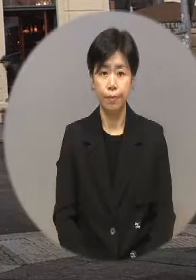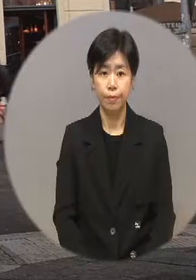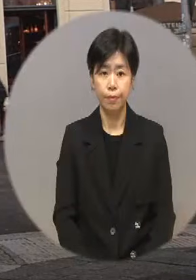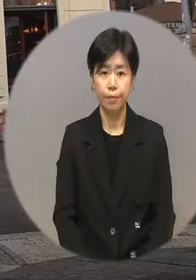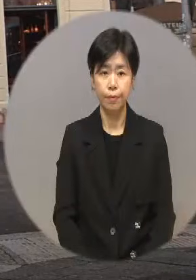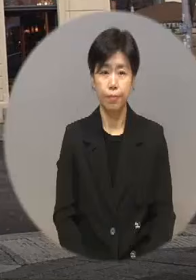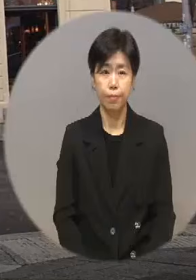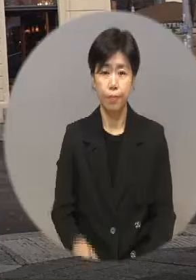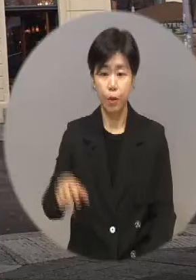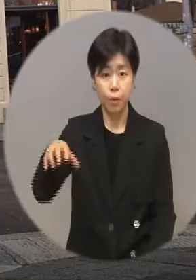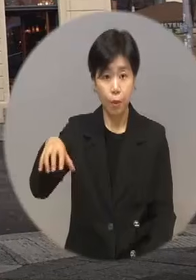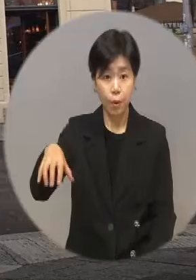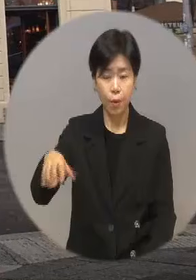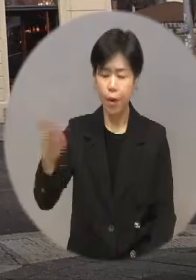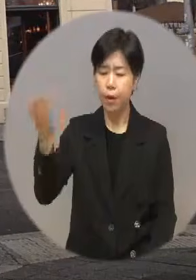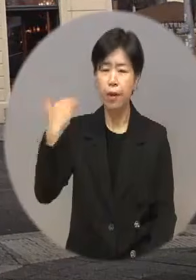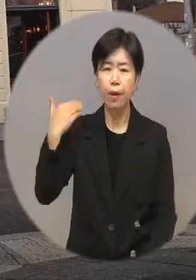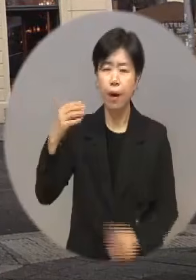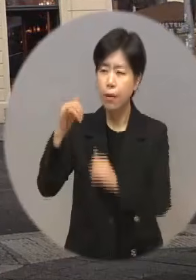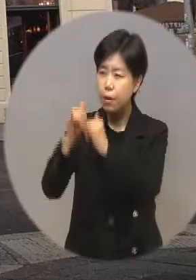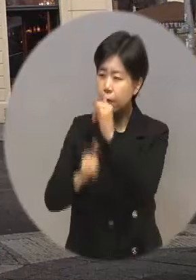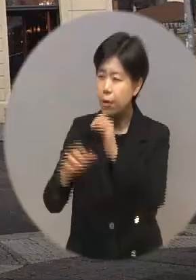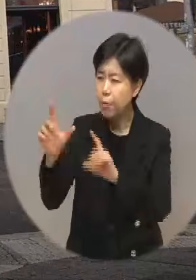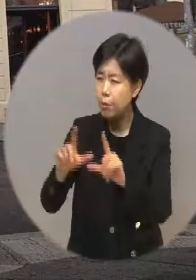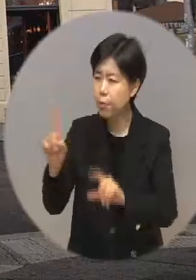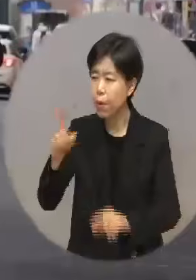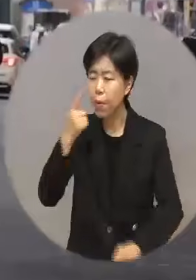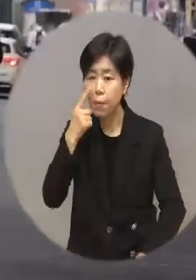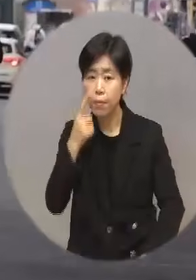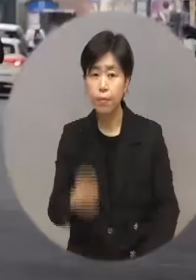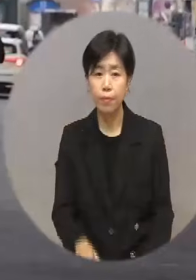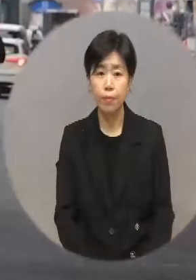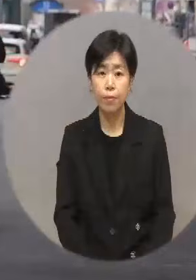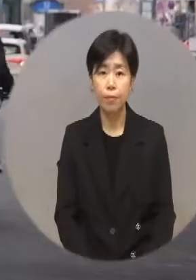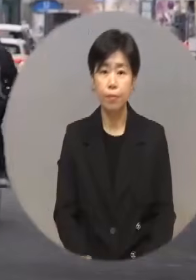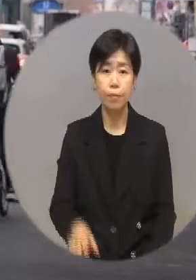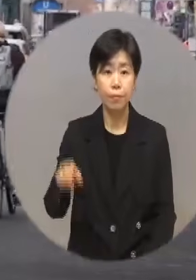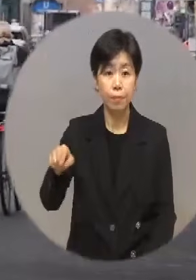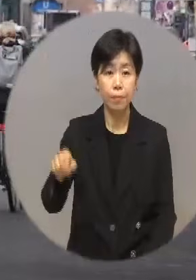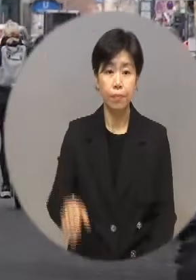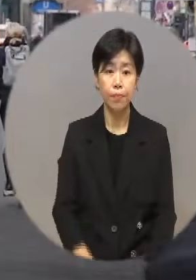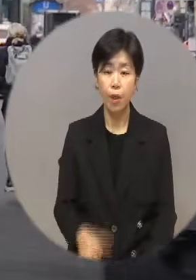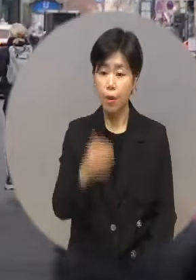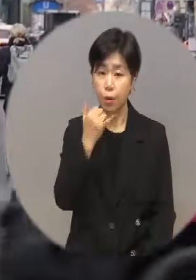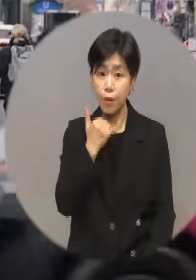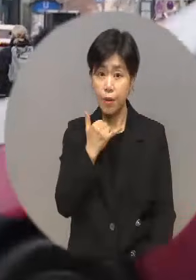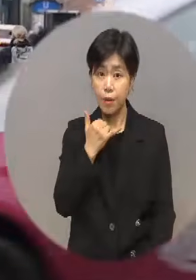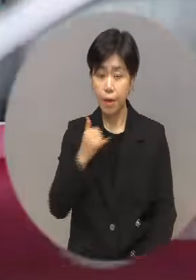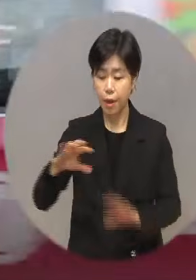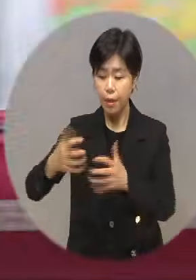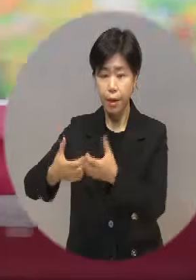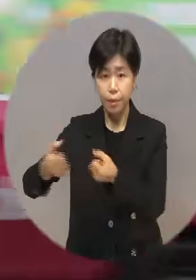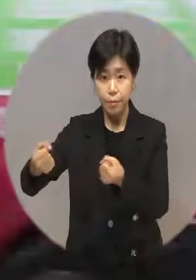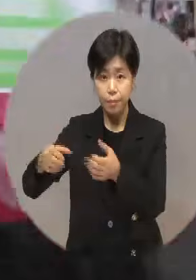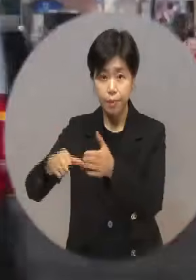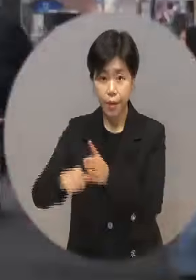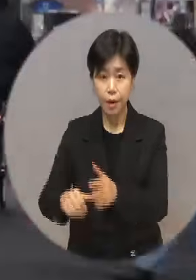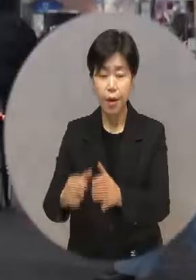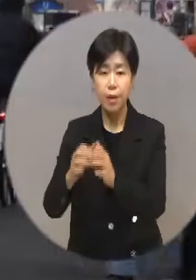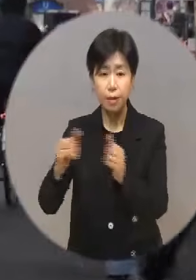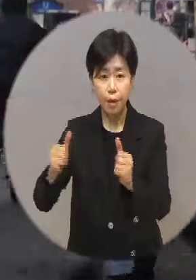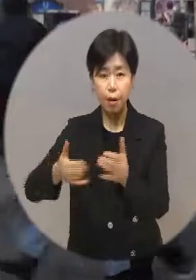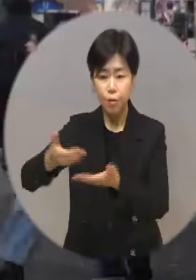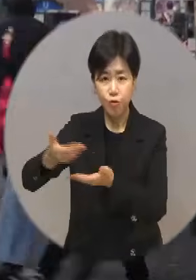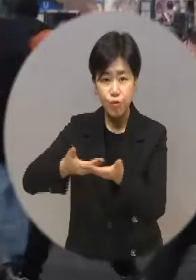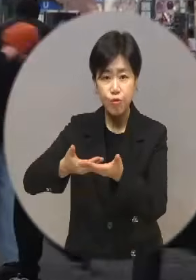베를린에서 과거의 역사를 마주합니다. 체크포인트 찰리 접경 검문소는 독일 분단 당시 민간 교류와 포로 교환이 이뤄졌던